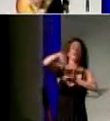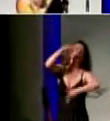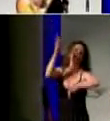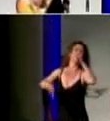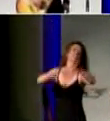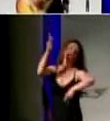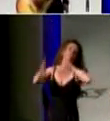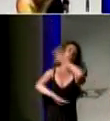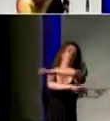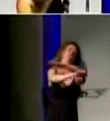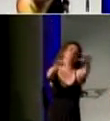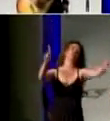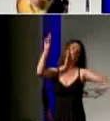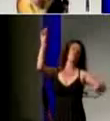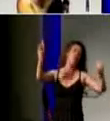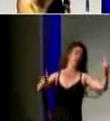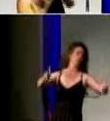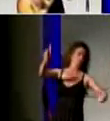pour faire danser les